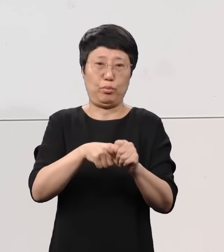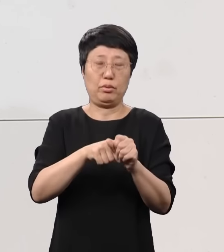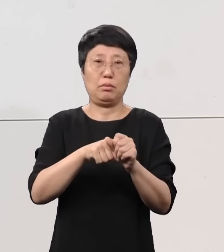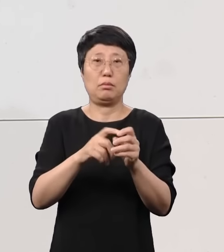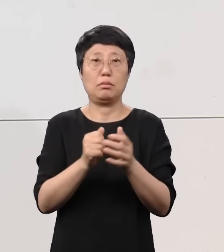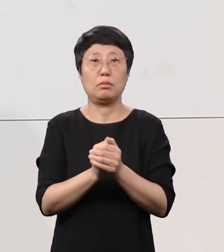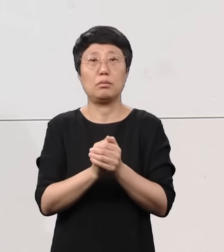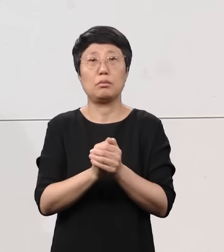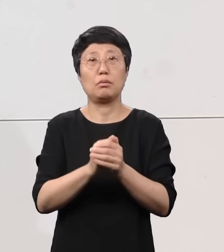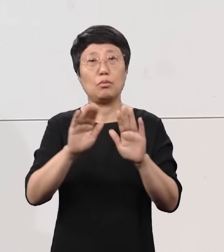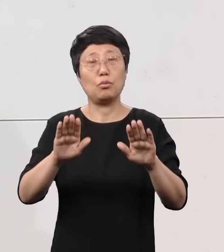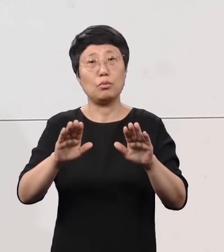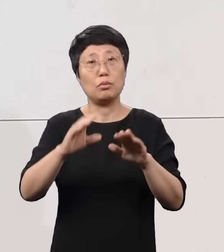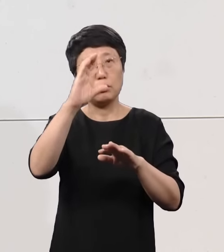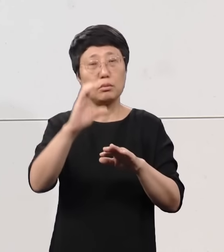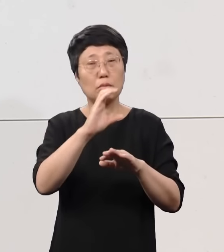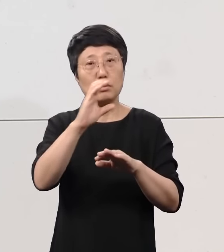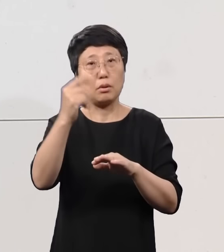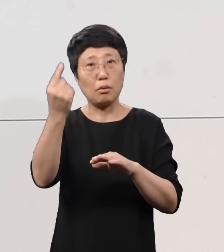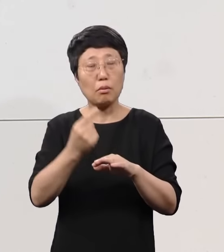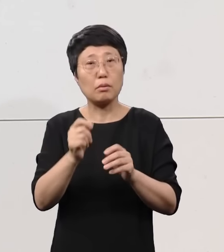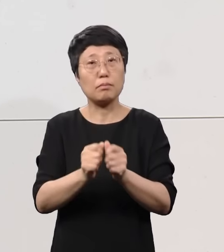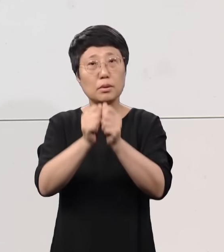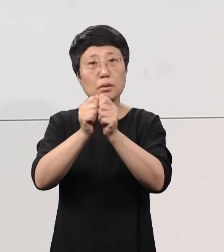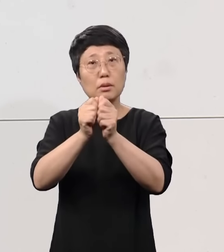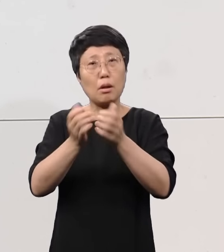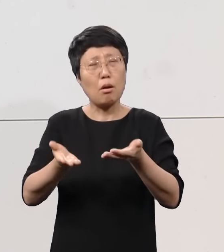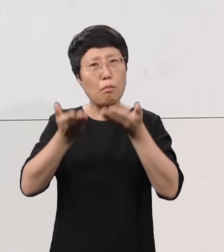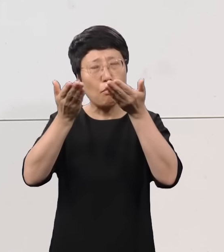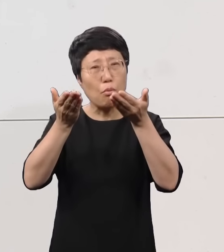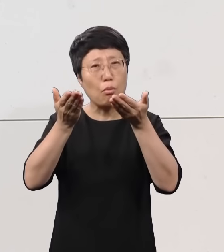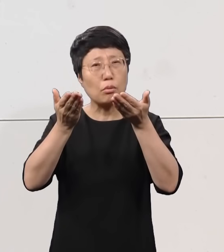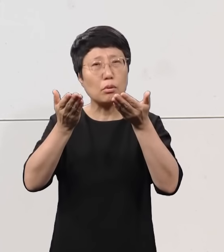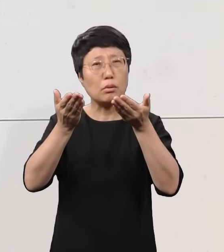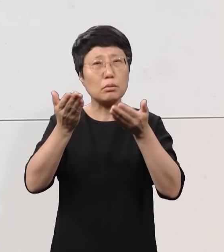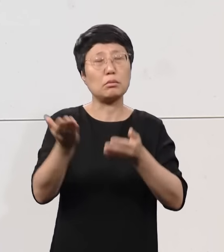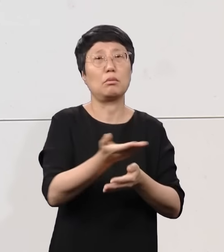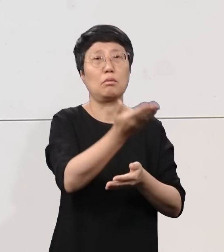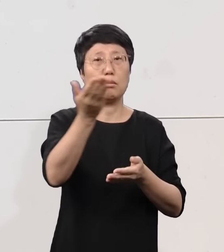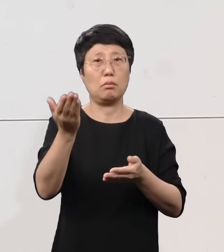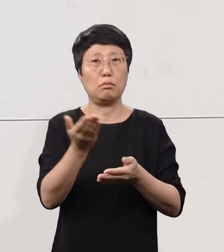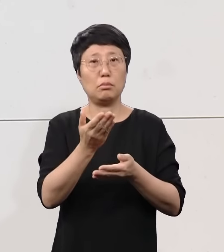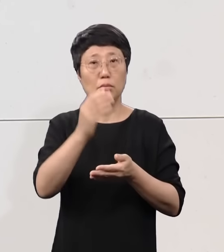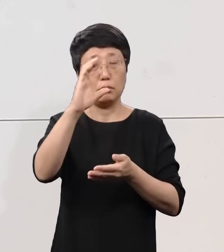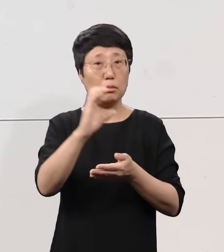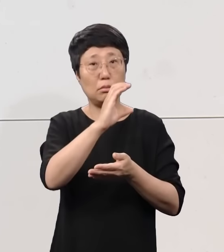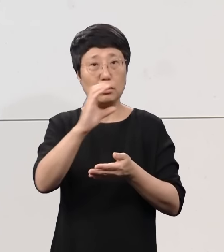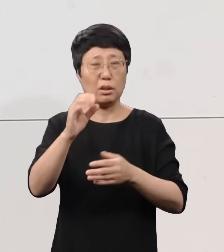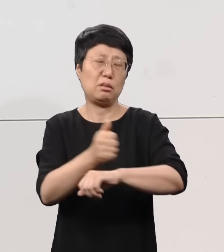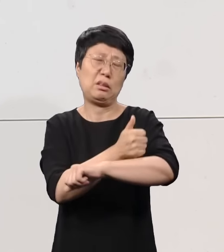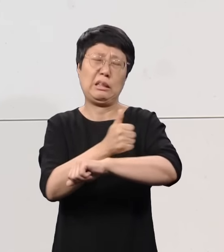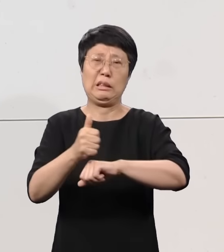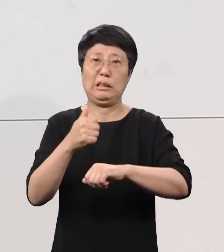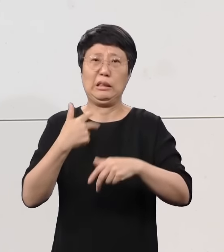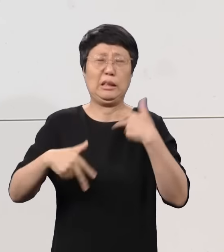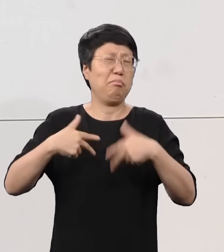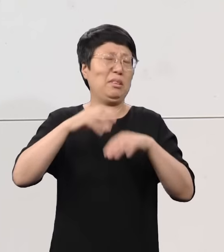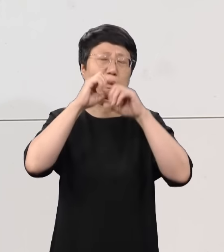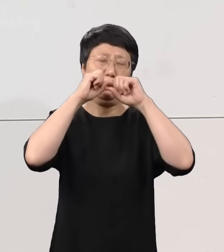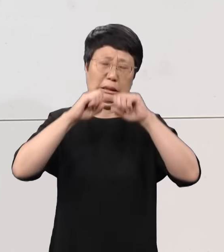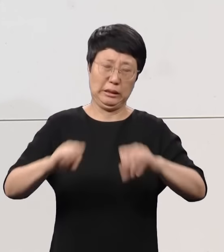오고이 미사를 봉하는 모든 분들은 성당이 재미 을 있